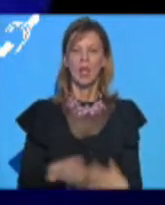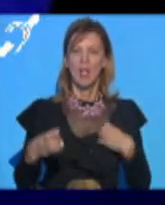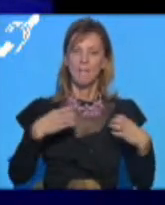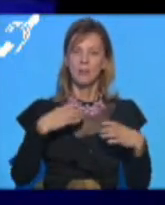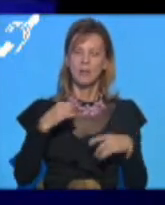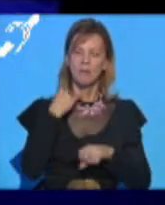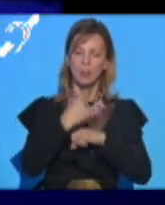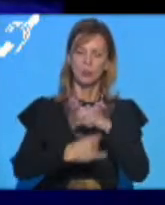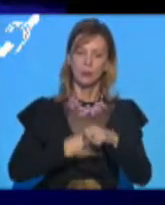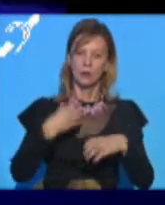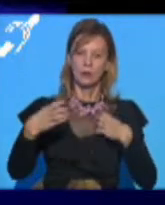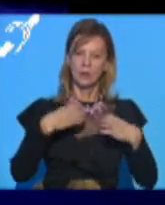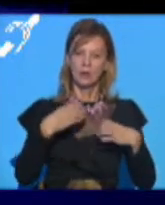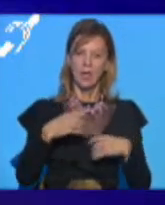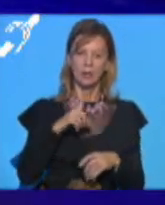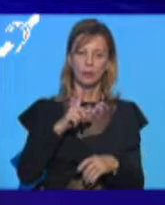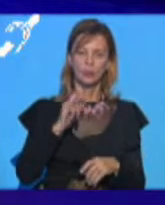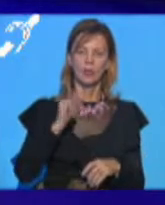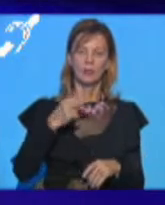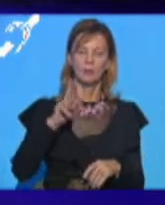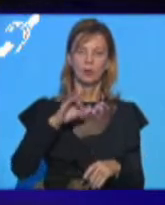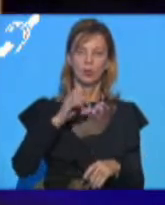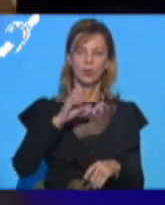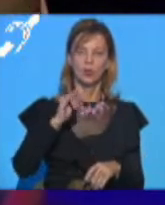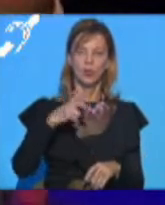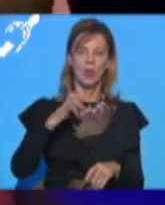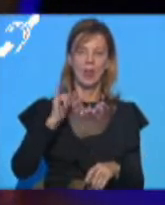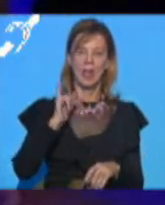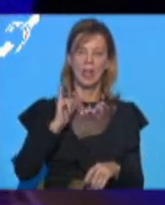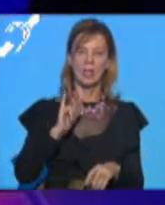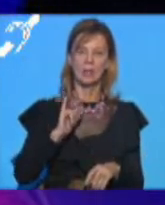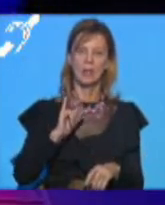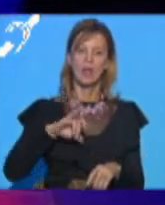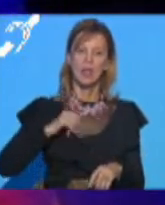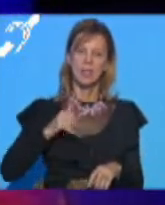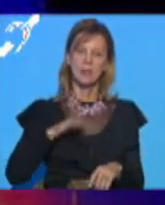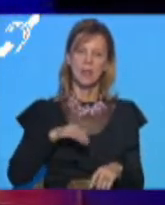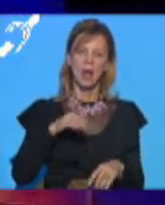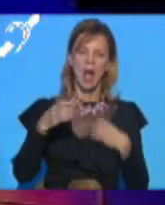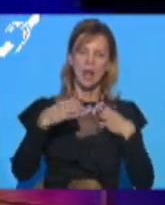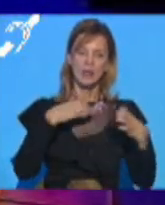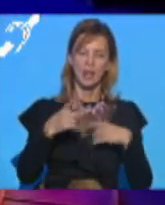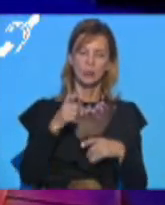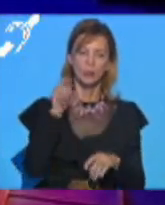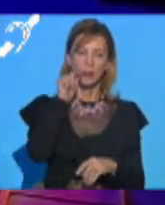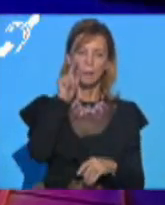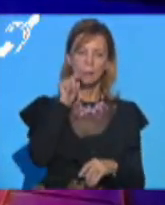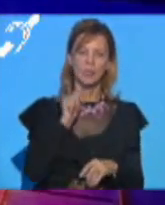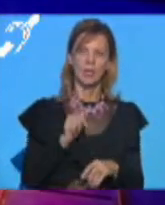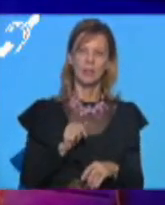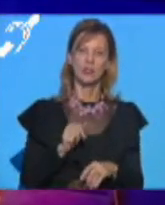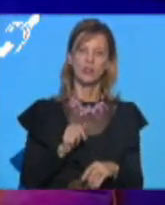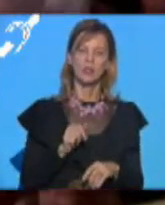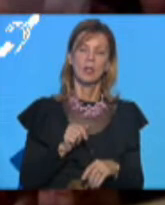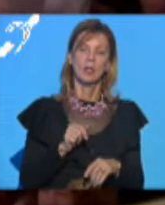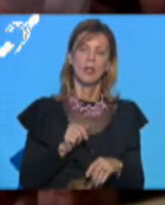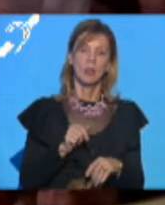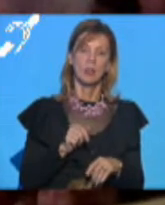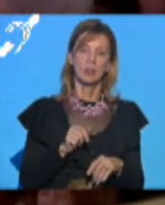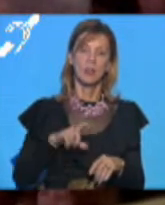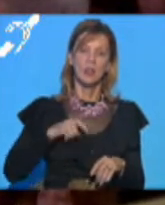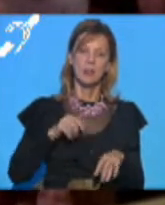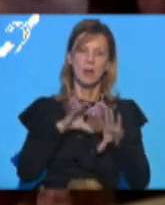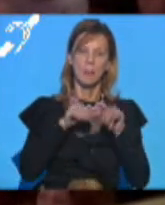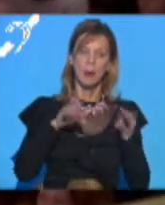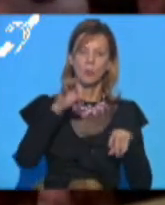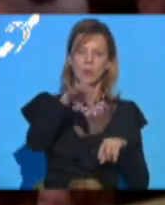Festivalul Internațional de Teatru Liviu Ciulei se desfășoară toată luna noiembrie la Teatrul Alexandru Davila din Pitești. Festivalul se desfășoară în mai multe